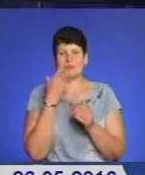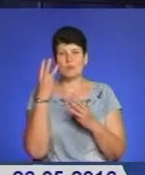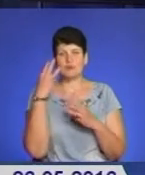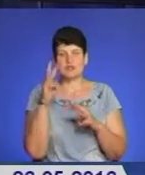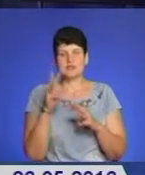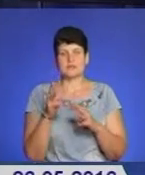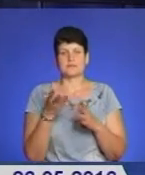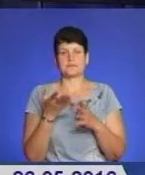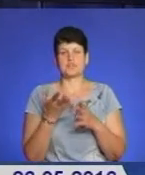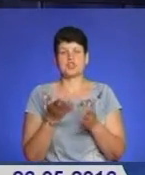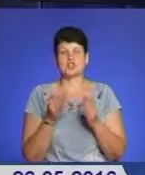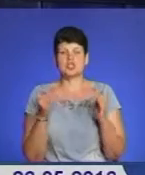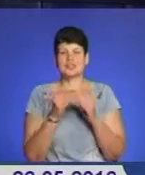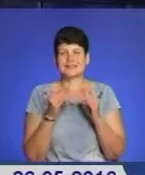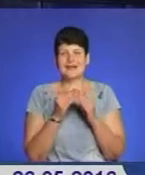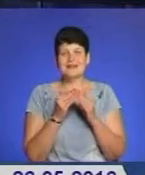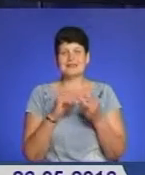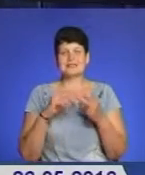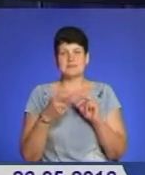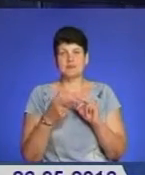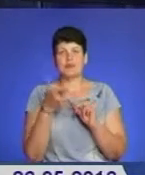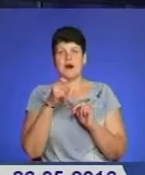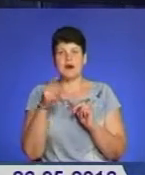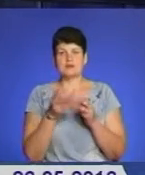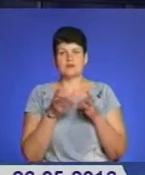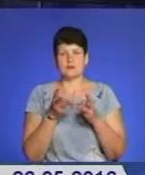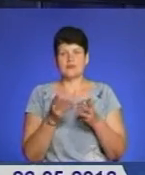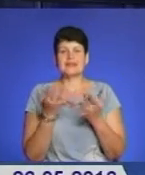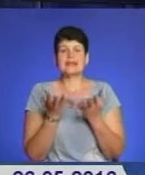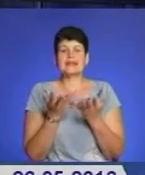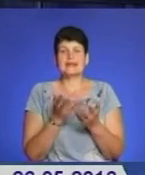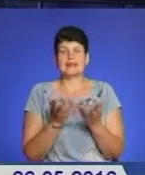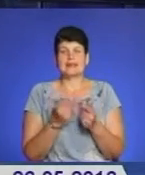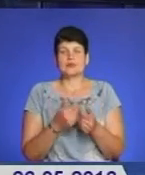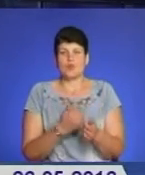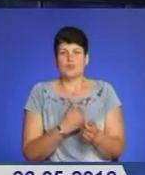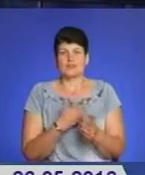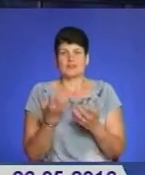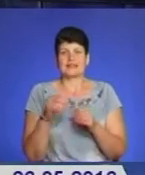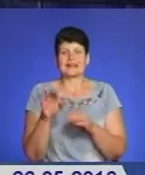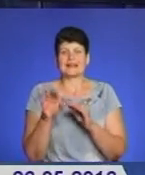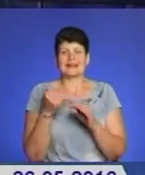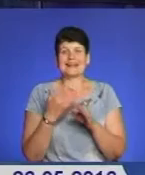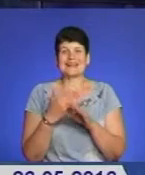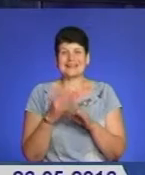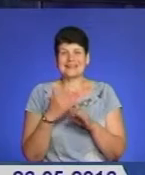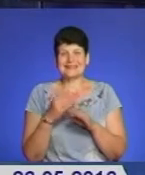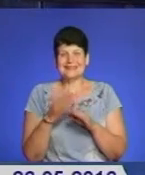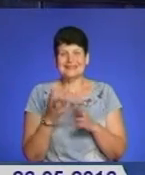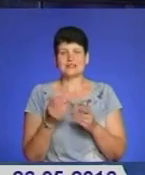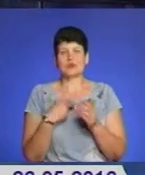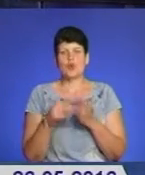заміну газових котлів. За кілька місяців поточного року кількість охочих взяти кредит у державному банку на заміну вікон,